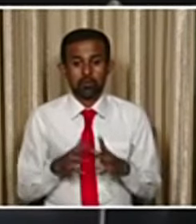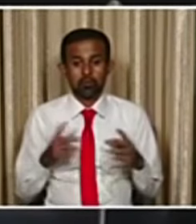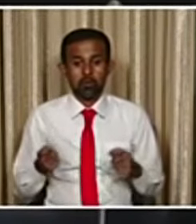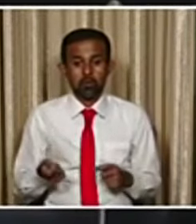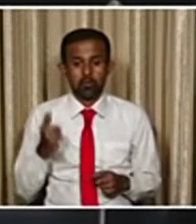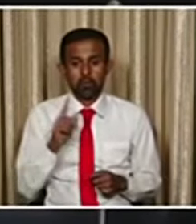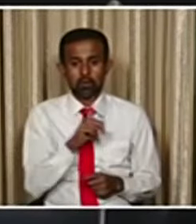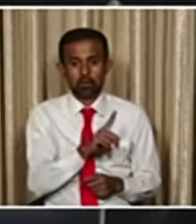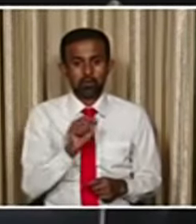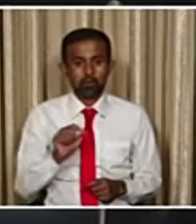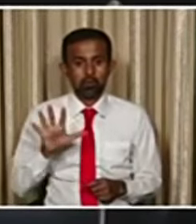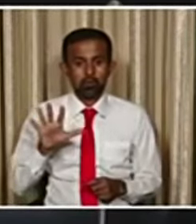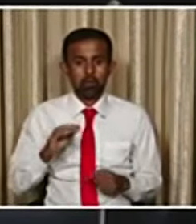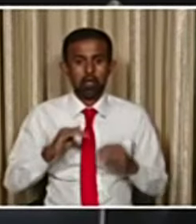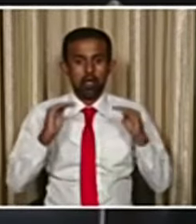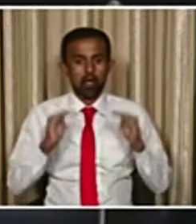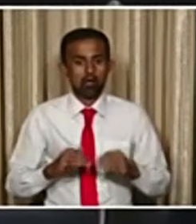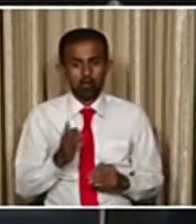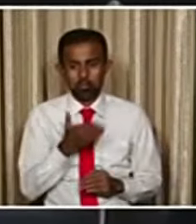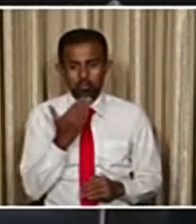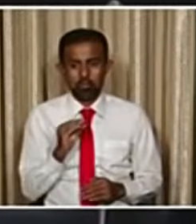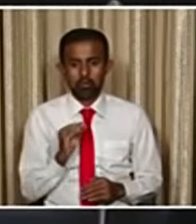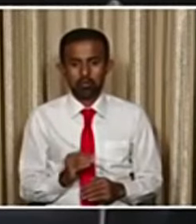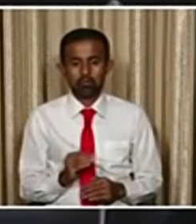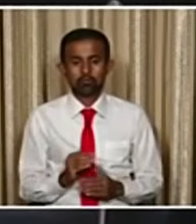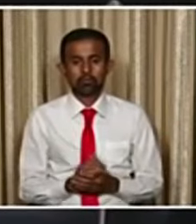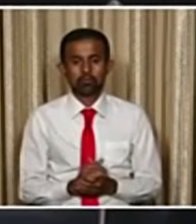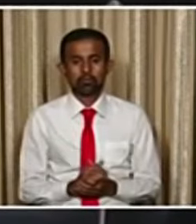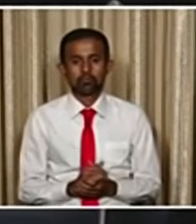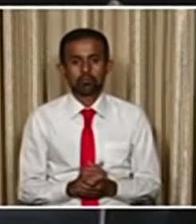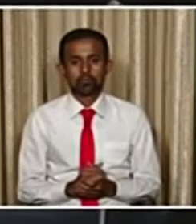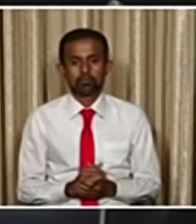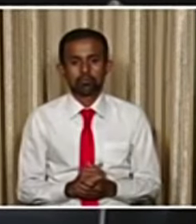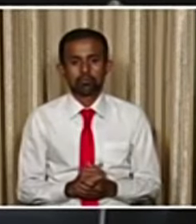ඉන්ෆ්ලේෂන් එක 1.5%කට අඩු කරගන්නට පුළුවන් වුණා නම්,